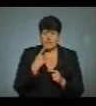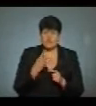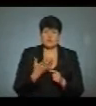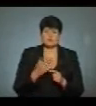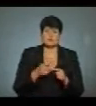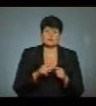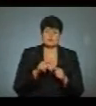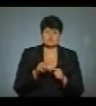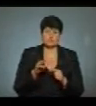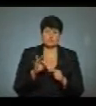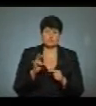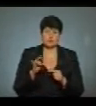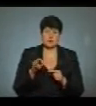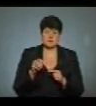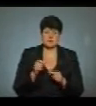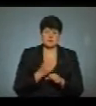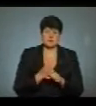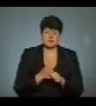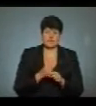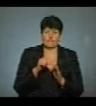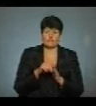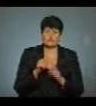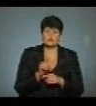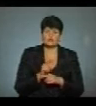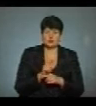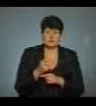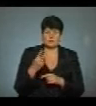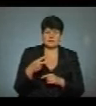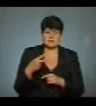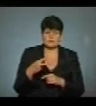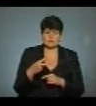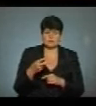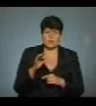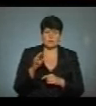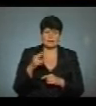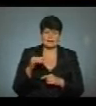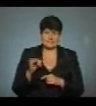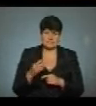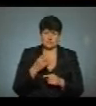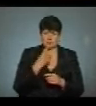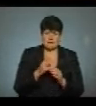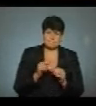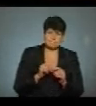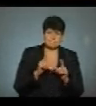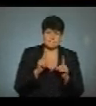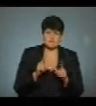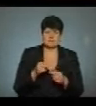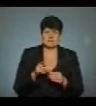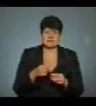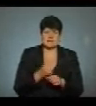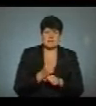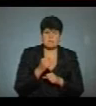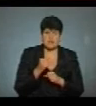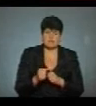пневматичному тонометрі, за яким вона працює, норма внутрішньоочного тиску 20 одиниць. Якщо показник перевищує норму, медсестра дає направлення